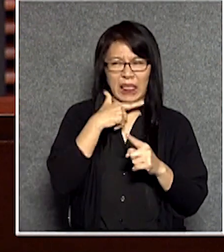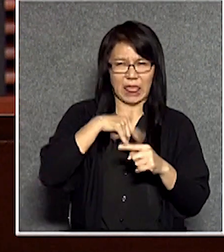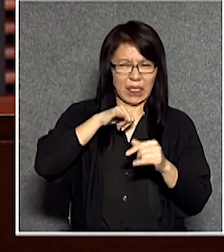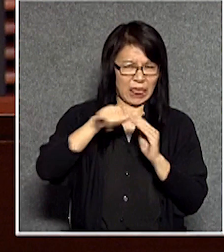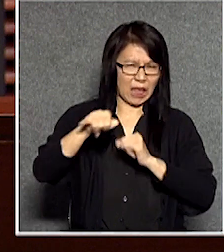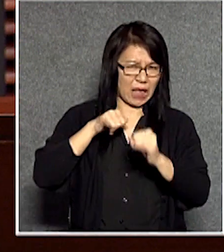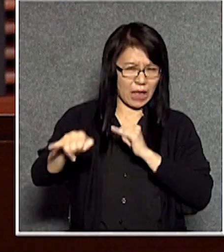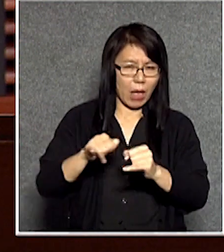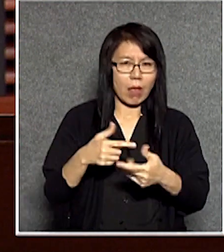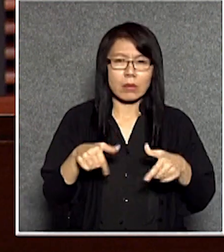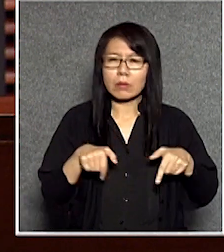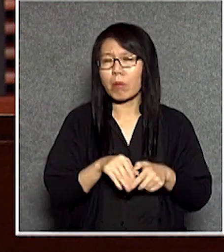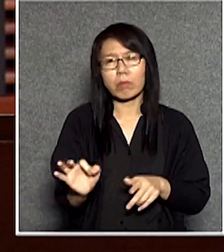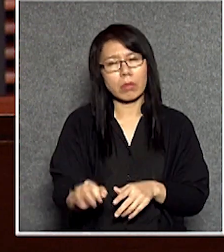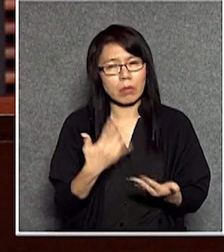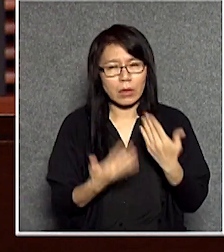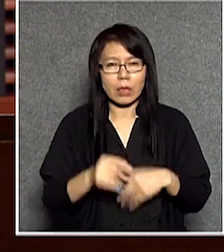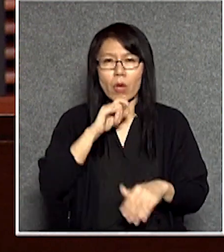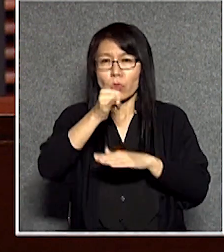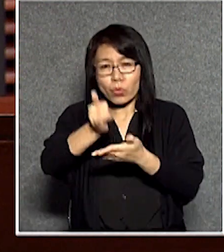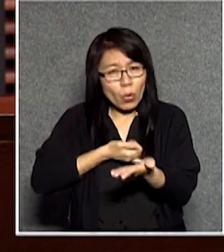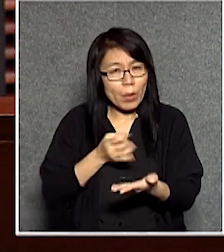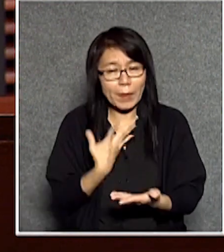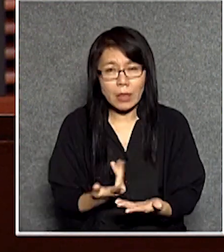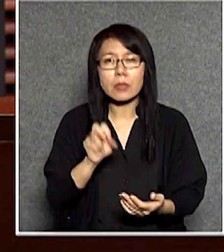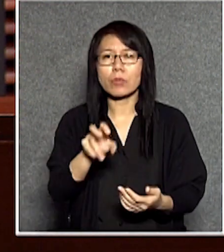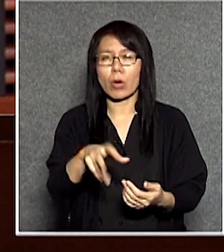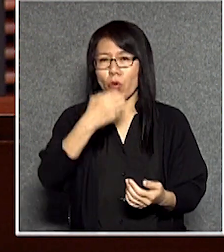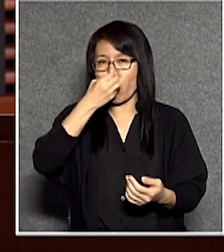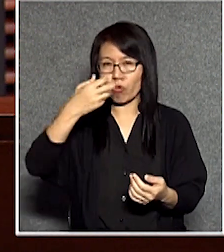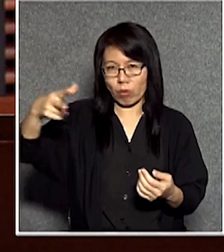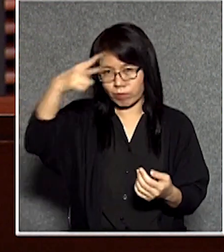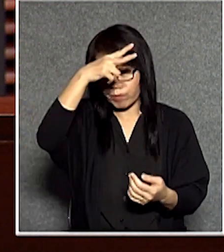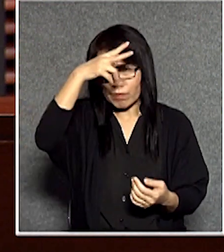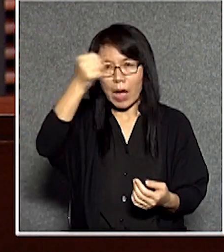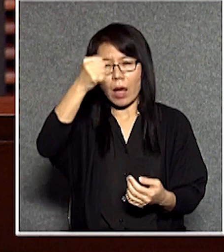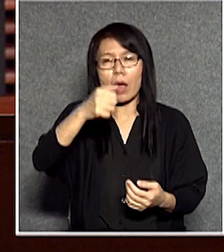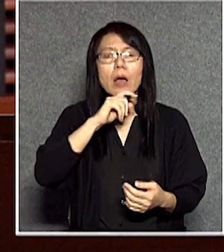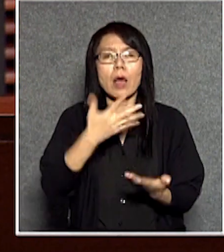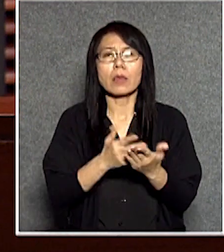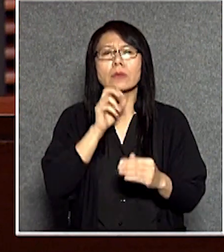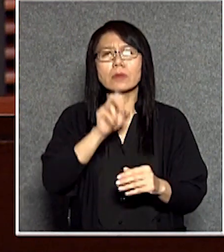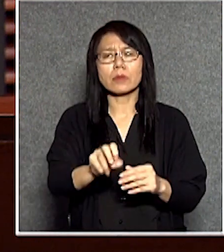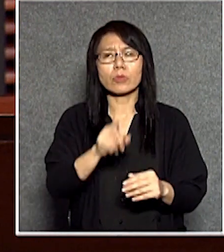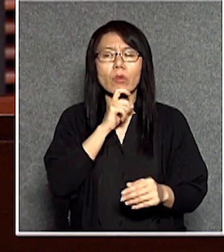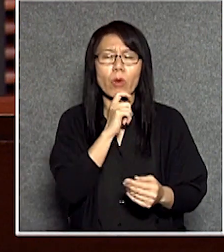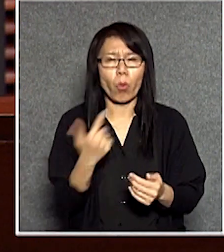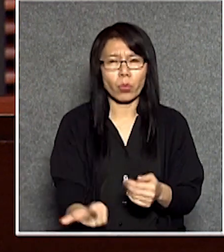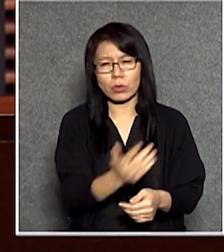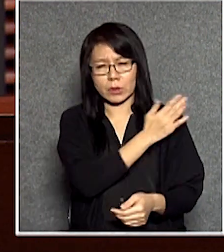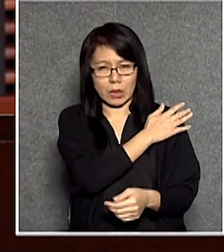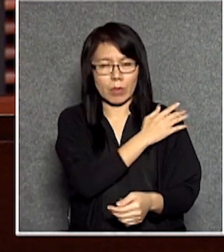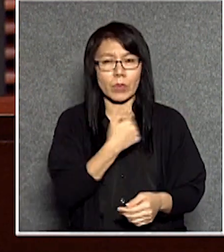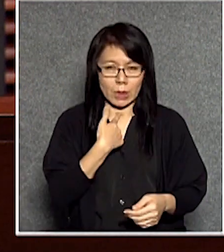民心，但是他一日未落台，一日仍然是香港的行政長官，仍然有很多的憲制責任需要肩